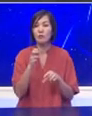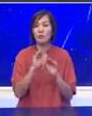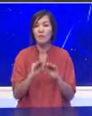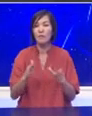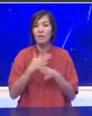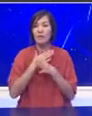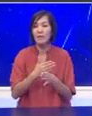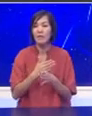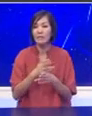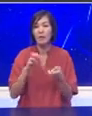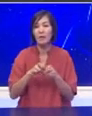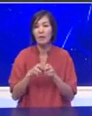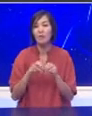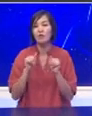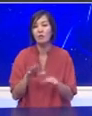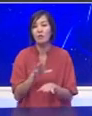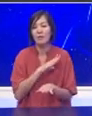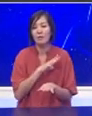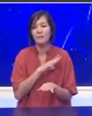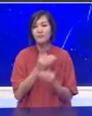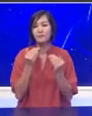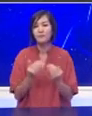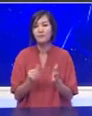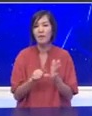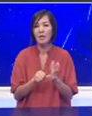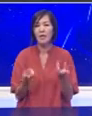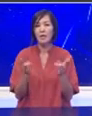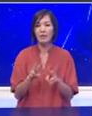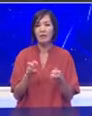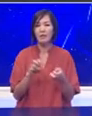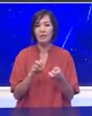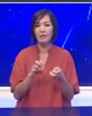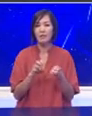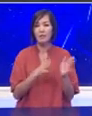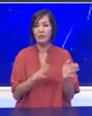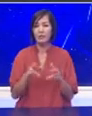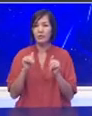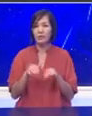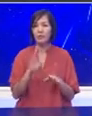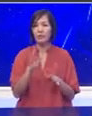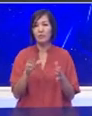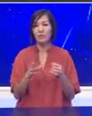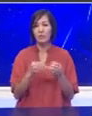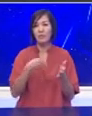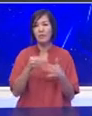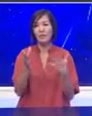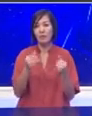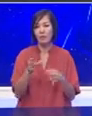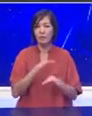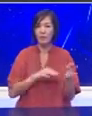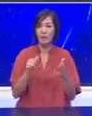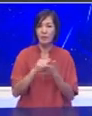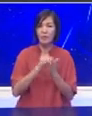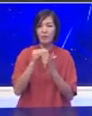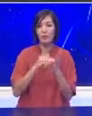арқылы мәселесі шешілді деп есептейміз. Енді қалған 6 мектептікі шешіліп жатыр. Жаңа жер телімін сатып алу, одан қаса жобалық сметалық